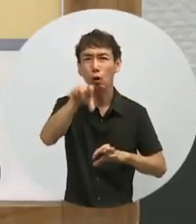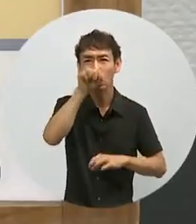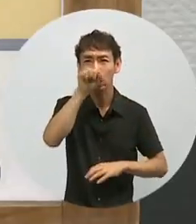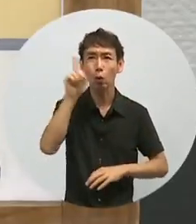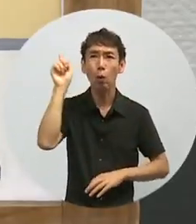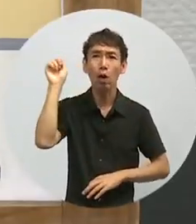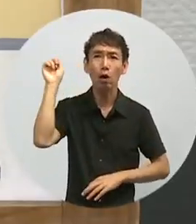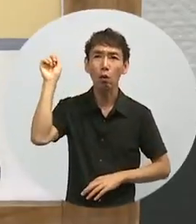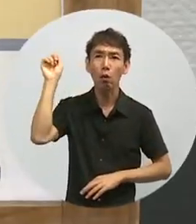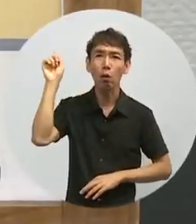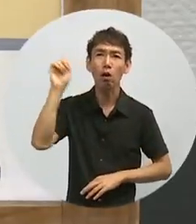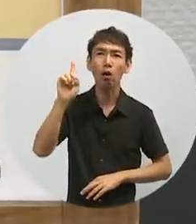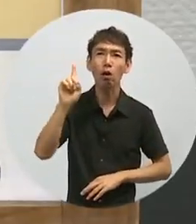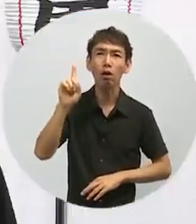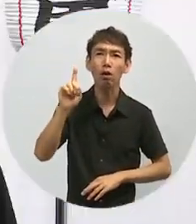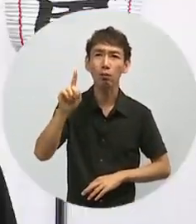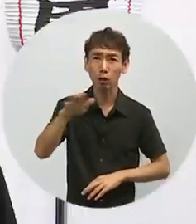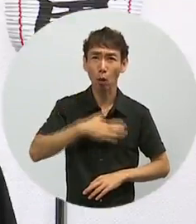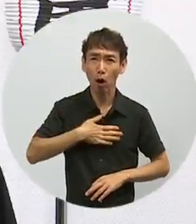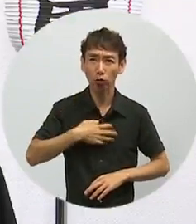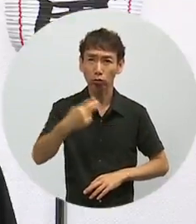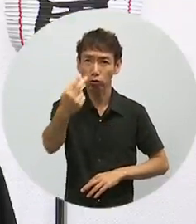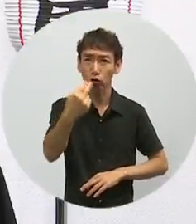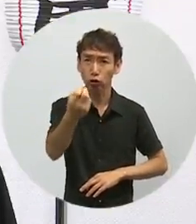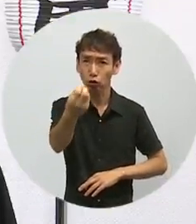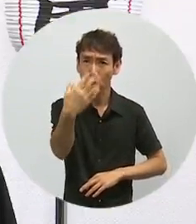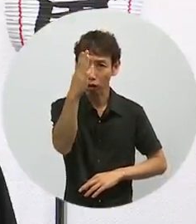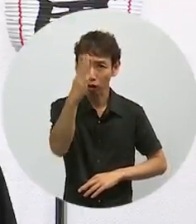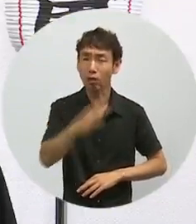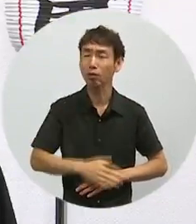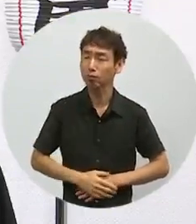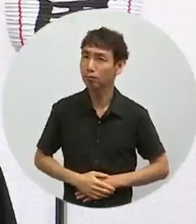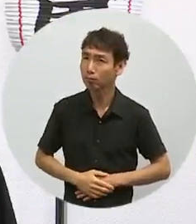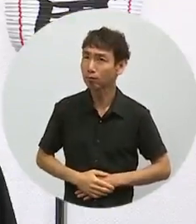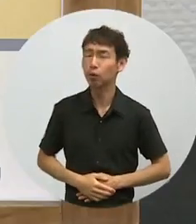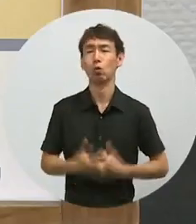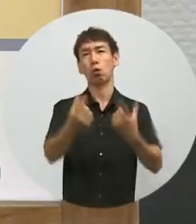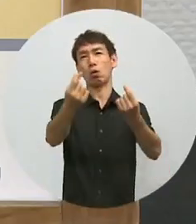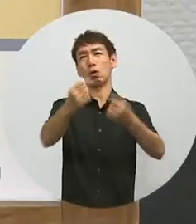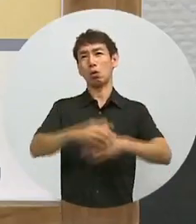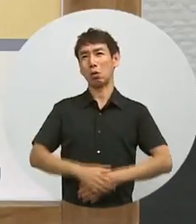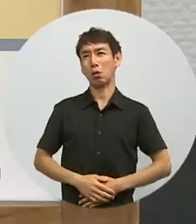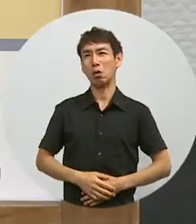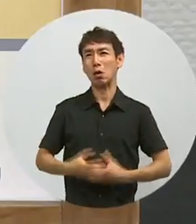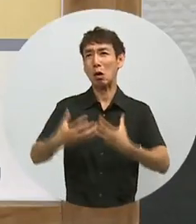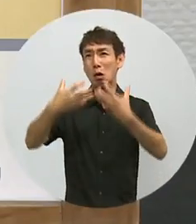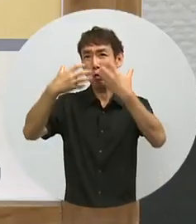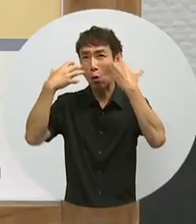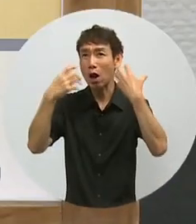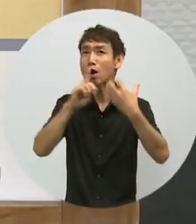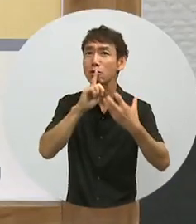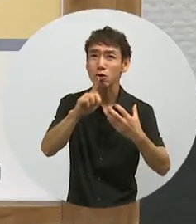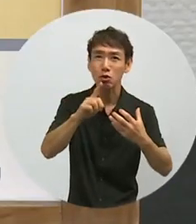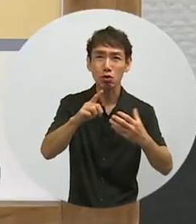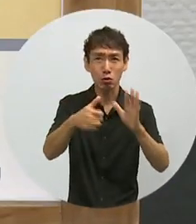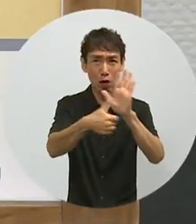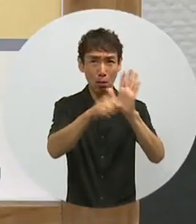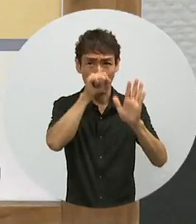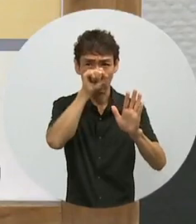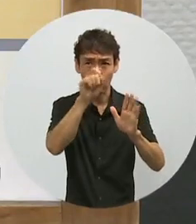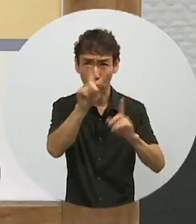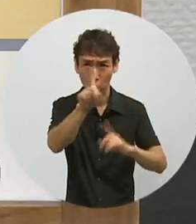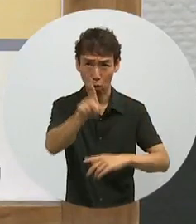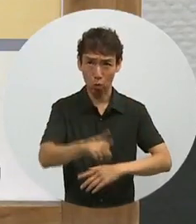どうだい、これ言えるかな、せーの、そうだよ、虎っていう名前なんていいんじゃねえか